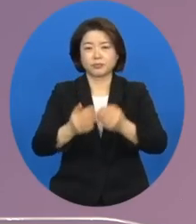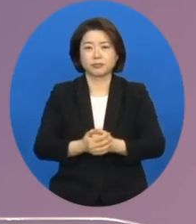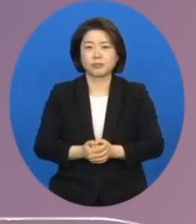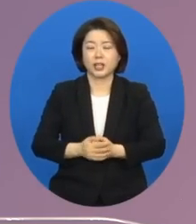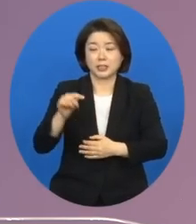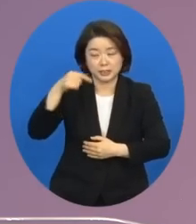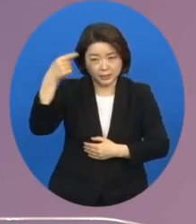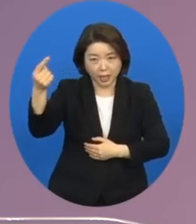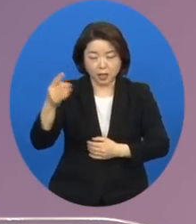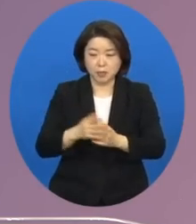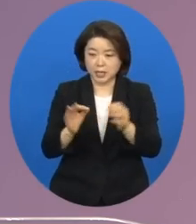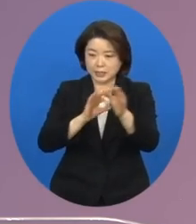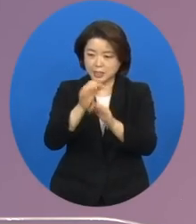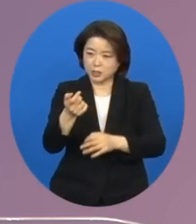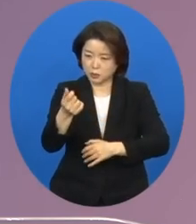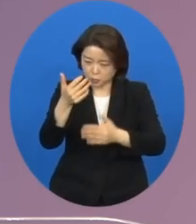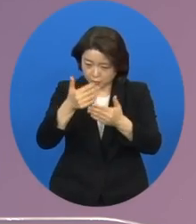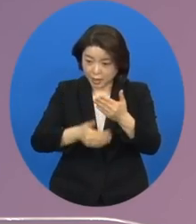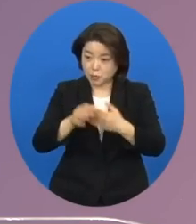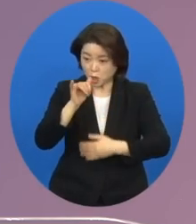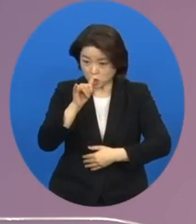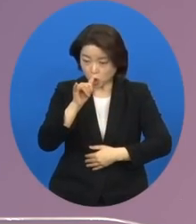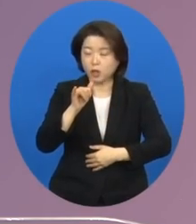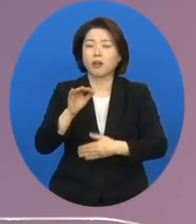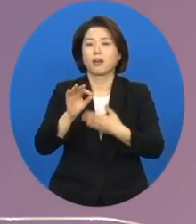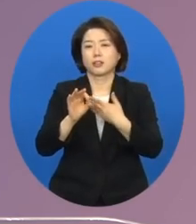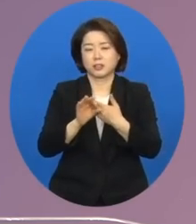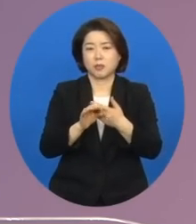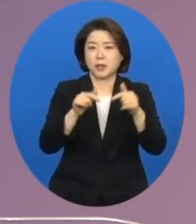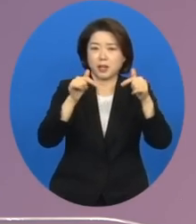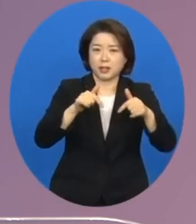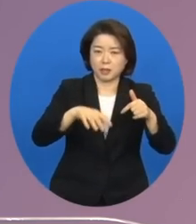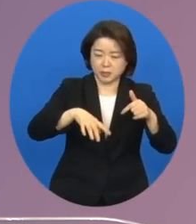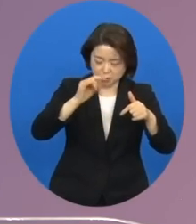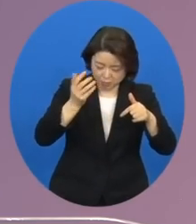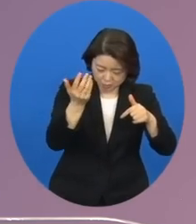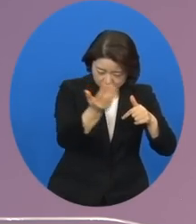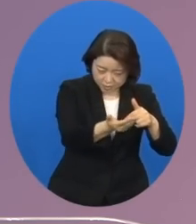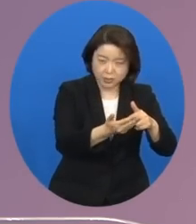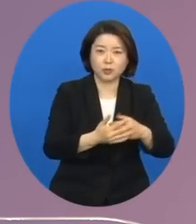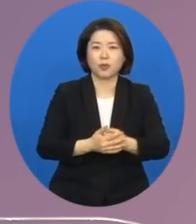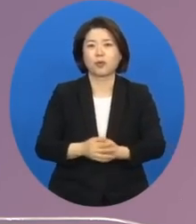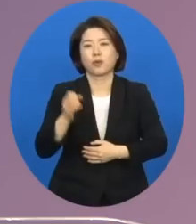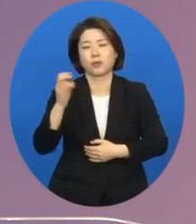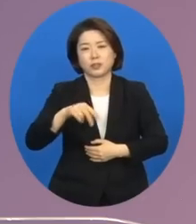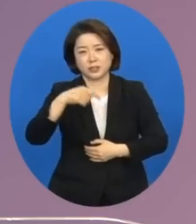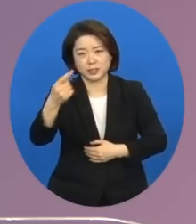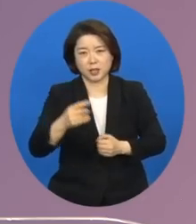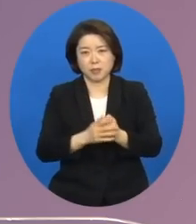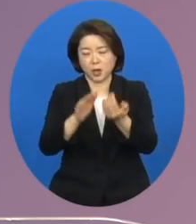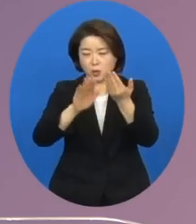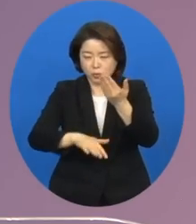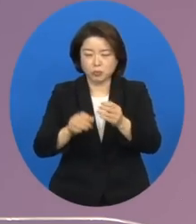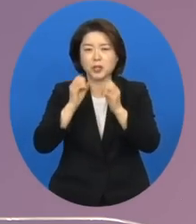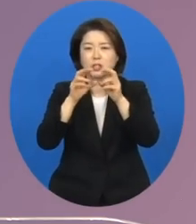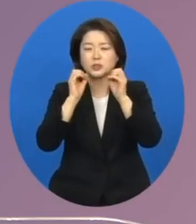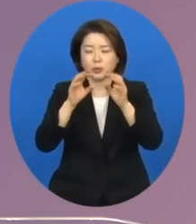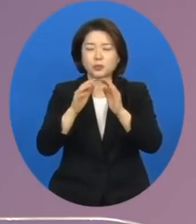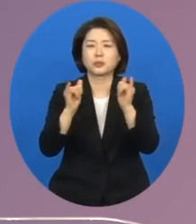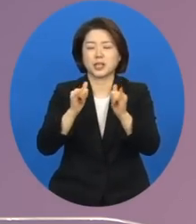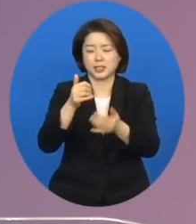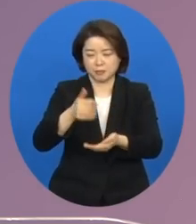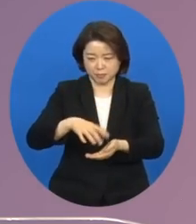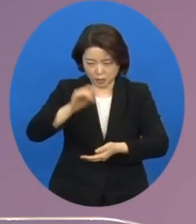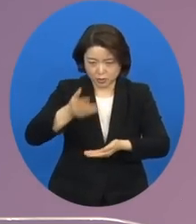나서도 재정 남으면 간사님들부터 그리고 후배 전도사님들부터